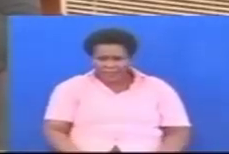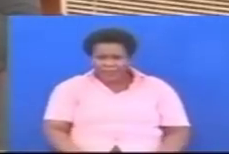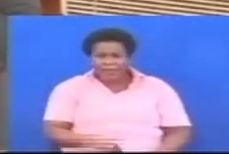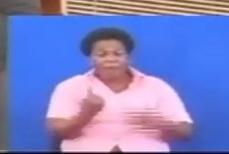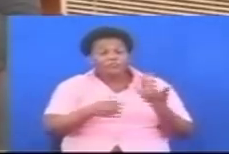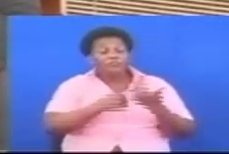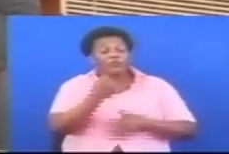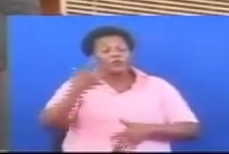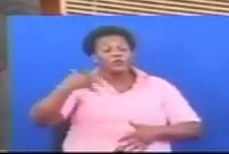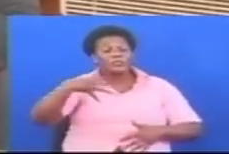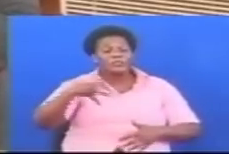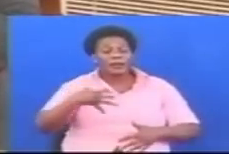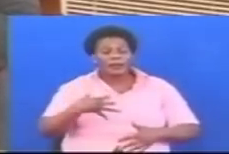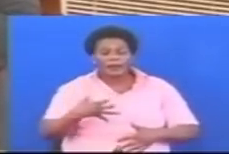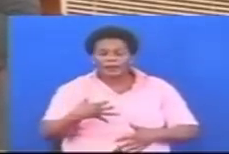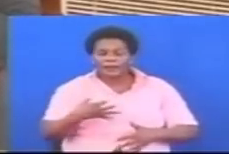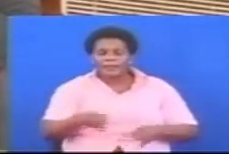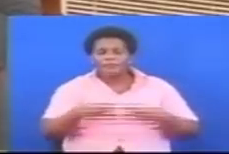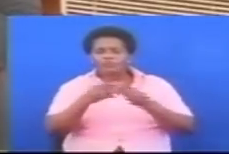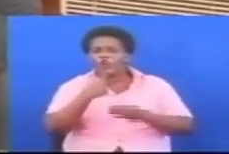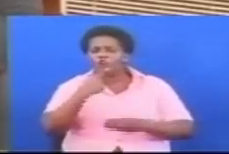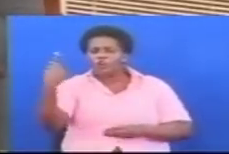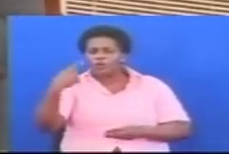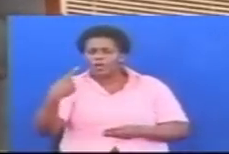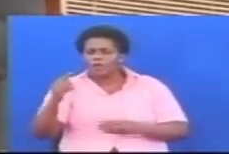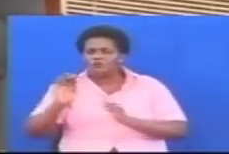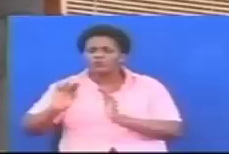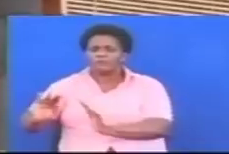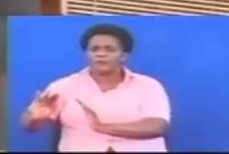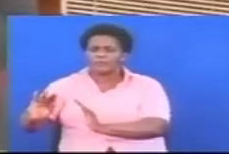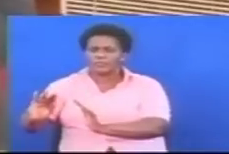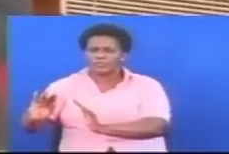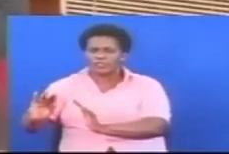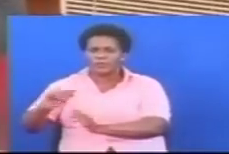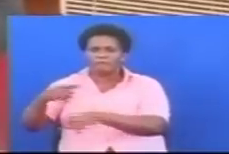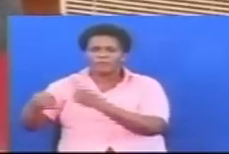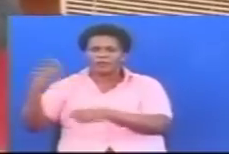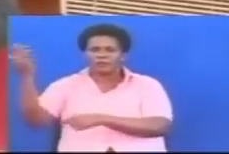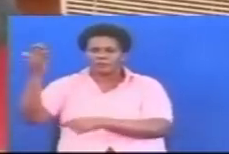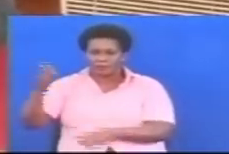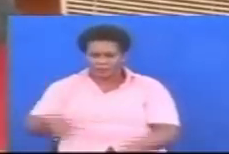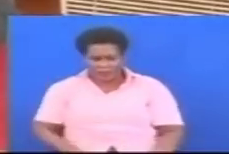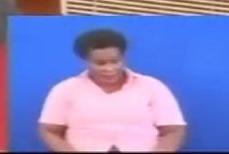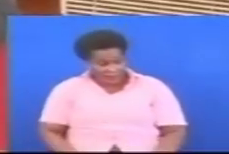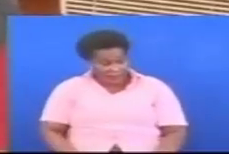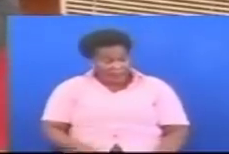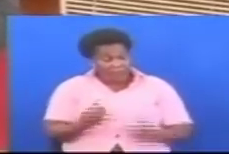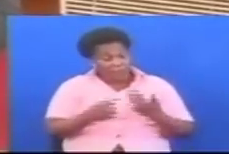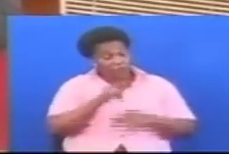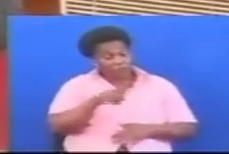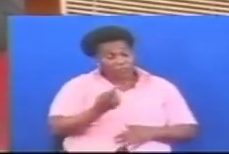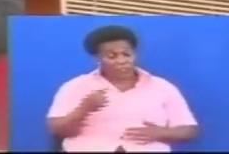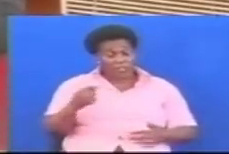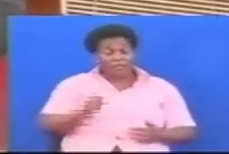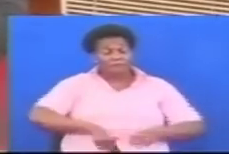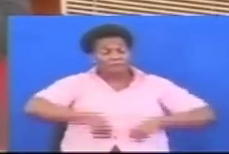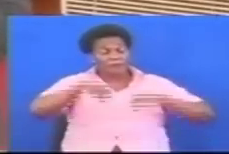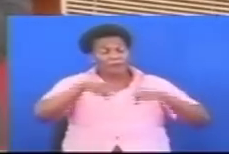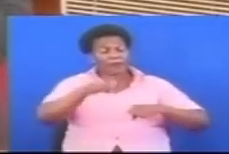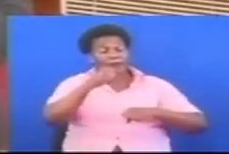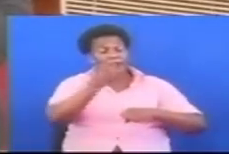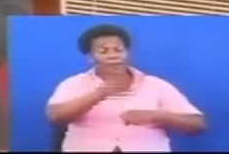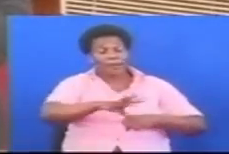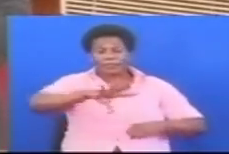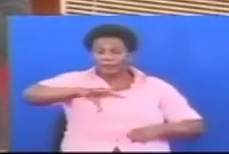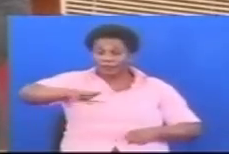miradi mingine istekelezwe na halmashauri kutokana na sababu zao, na hivyo mamlaka za maji za mikoa ziruhusiwe katika